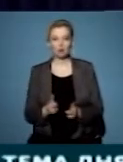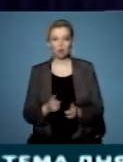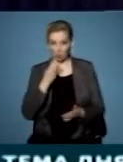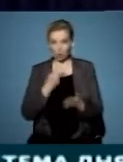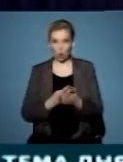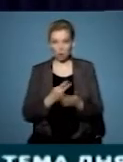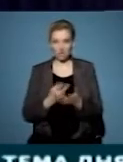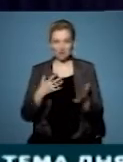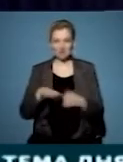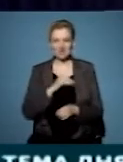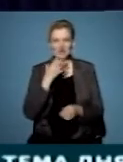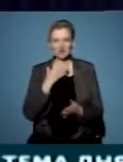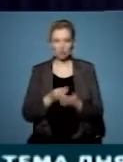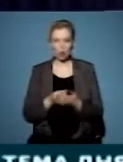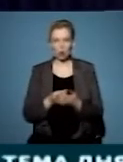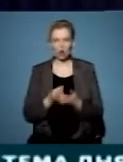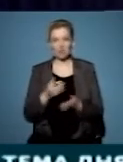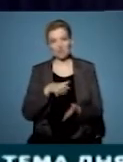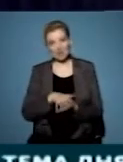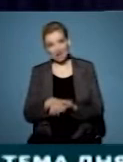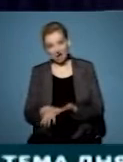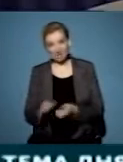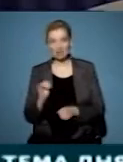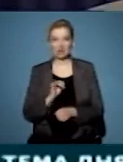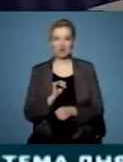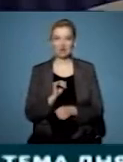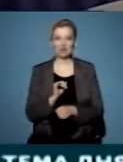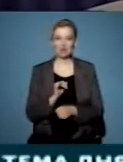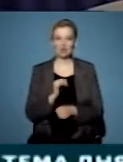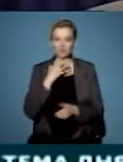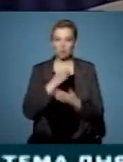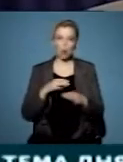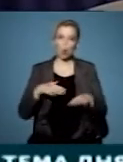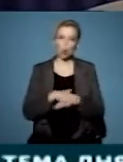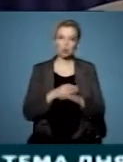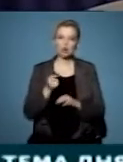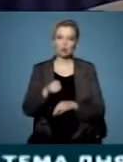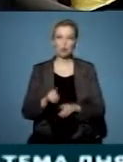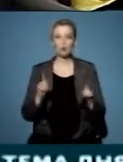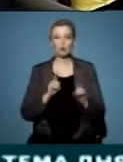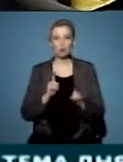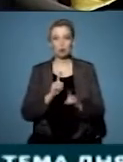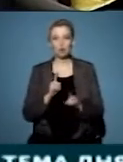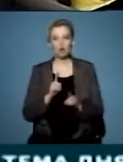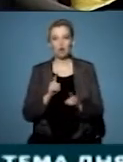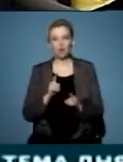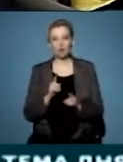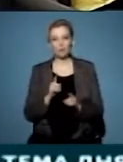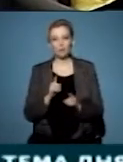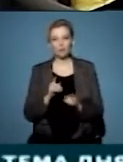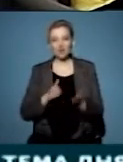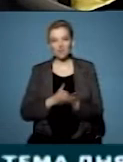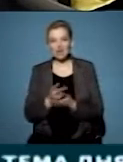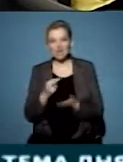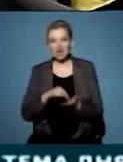показати всі свої видатки і розрахунки для того, щоб вийти на